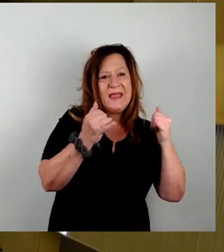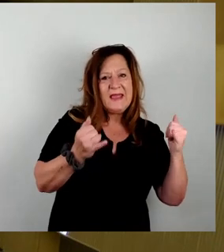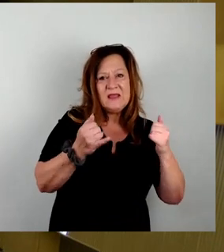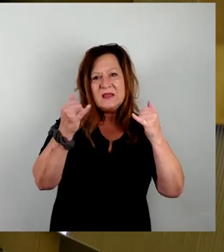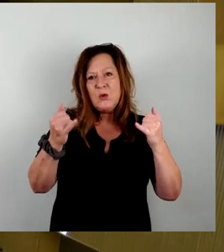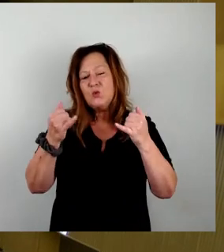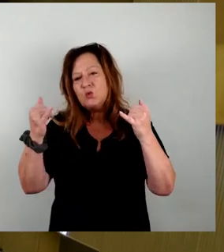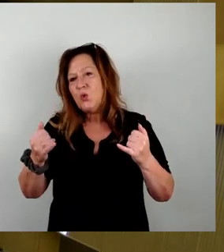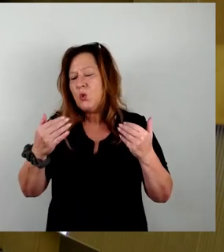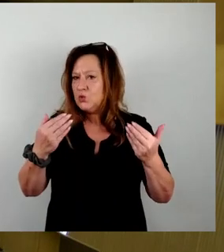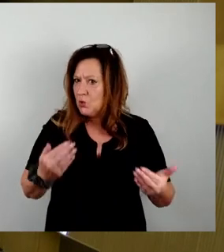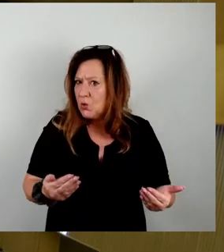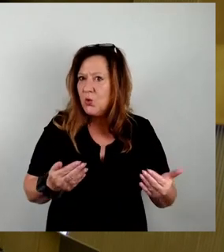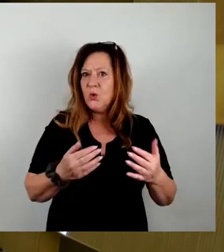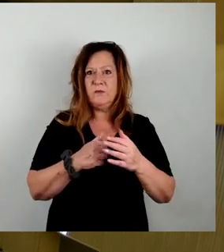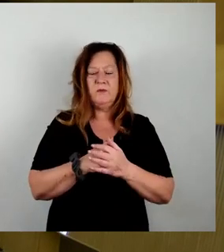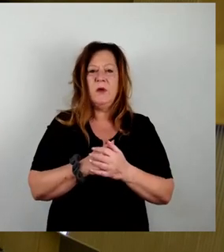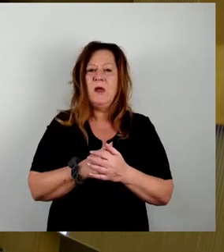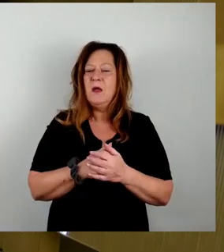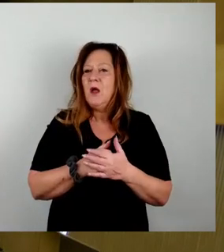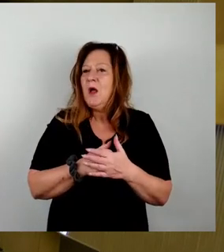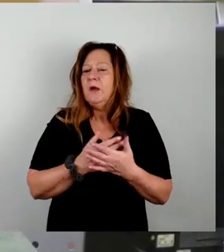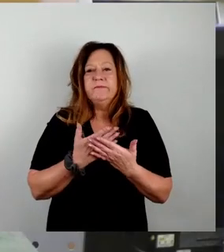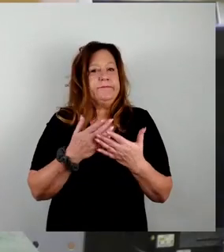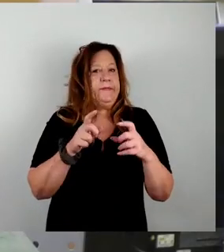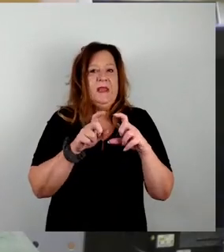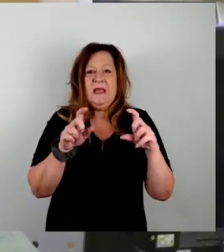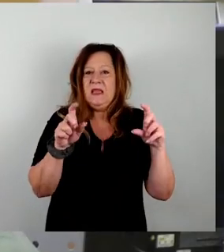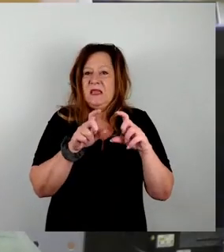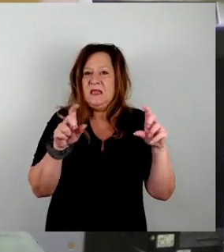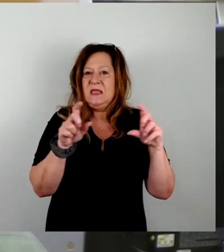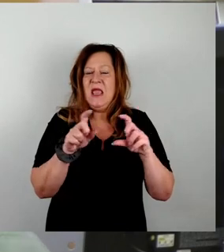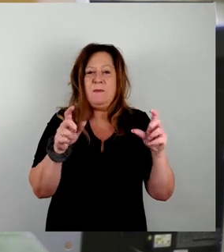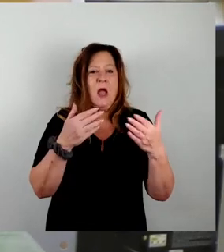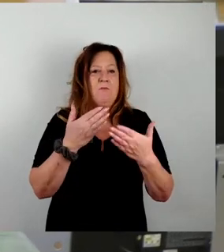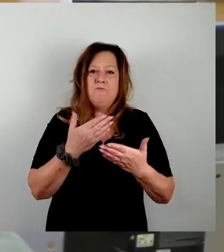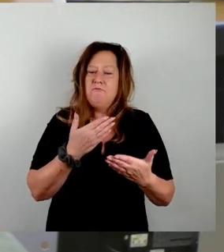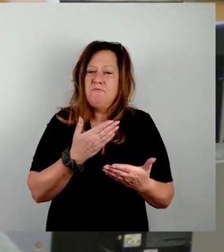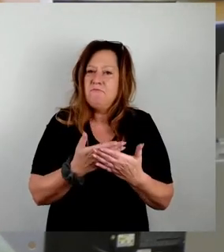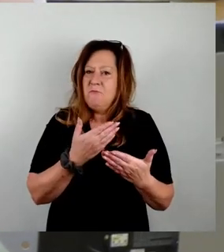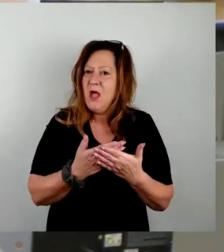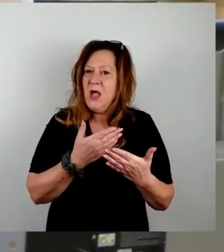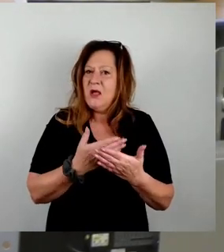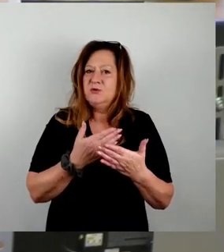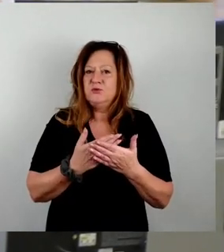man Sachen wie zum Beispiel Telefon- und